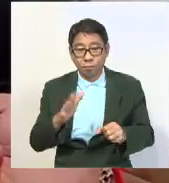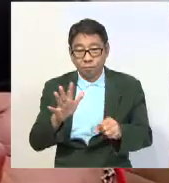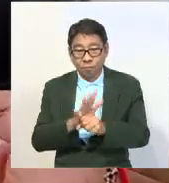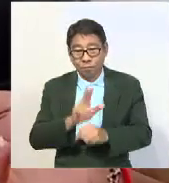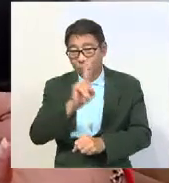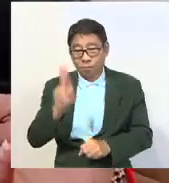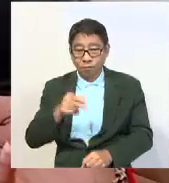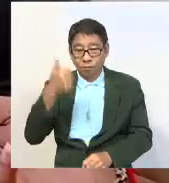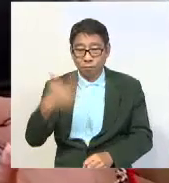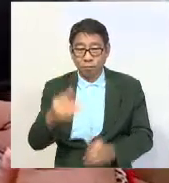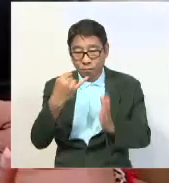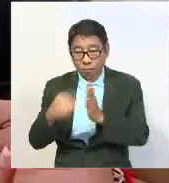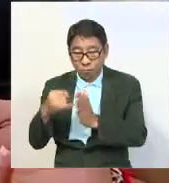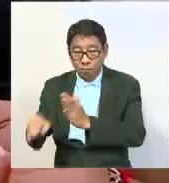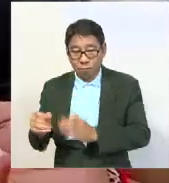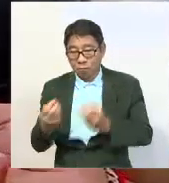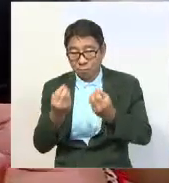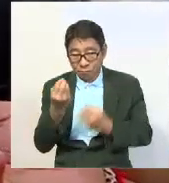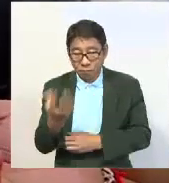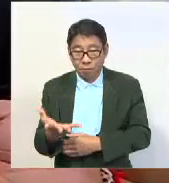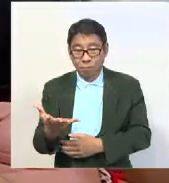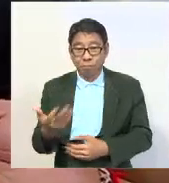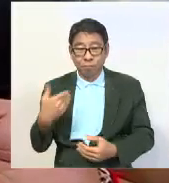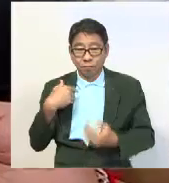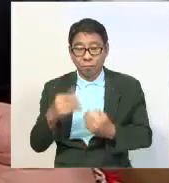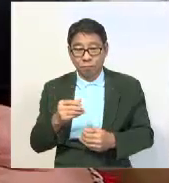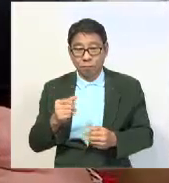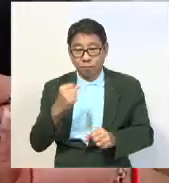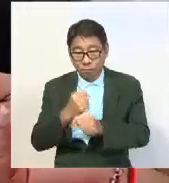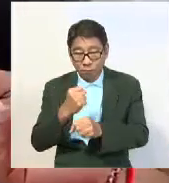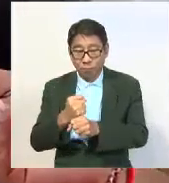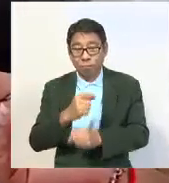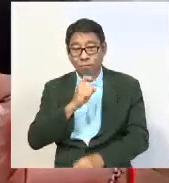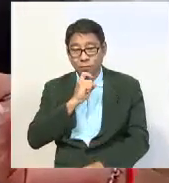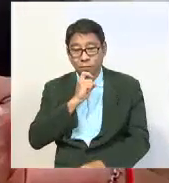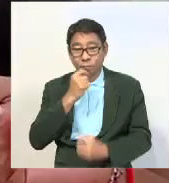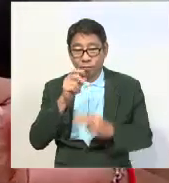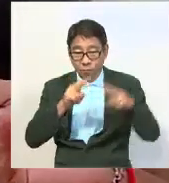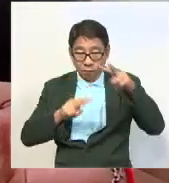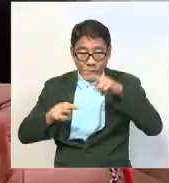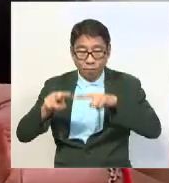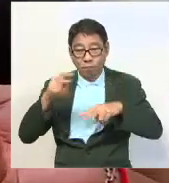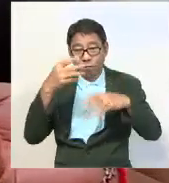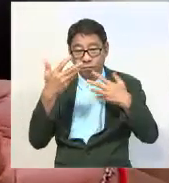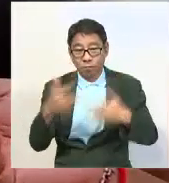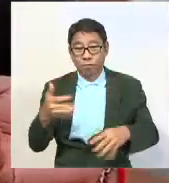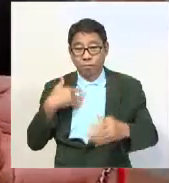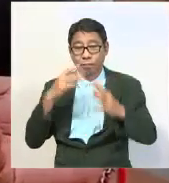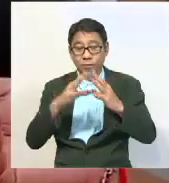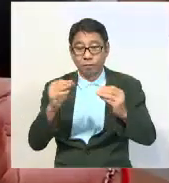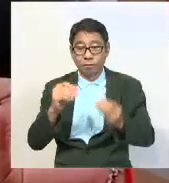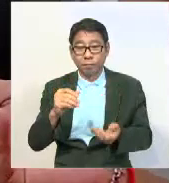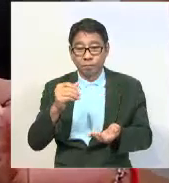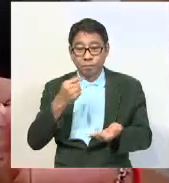แล้วก็ใช้ไม่ได้ผิดรุ่นผิดอะไรเยอะมากนะครับที่สคบ.เราก็พยายามดำเนินการอยู่ก็เราเข้าไปตรวจสอบนะวันนี้เราก็มีเรื่องของสั